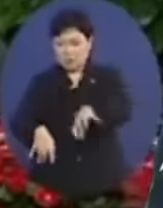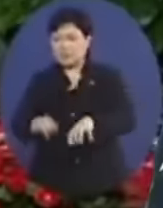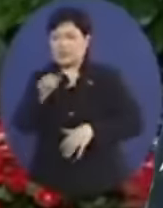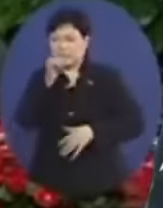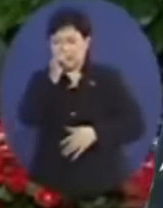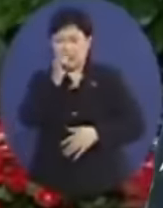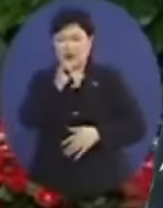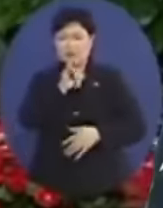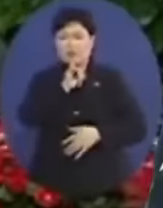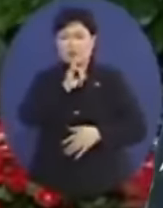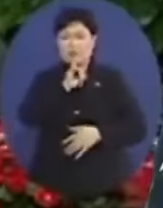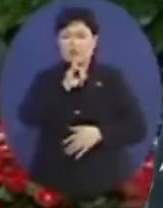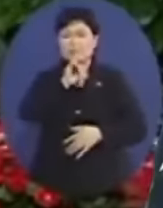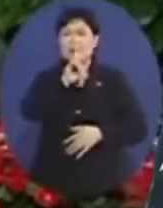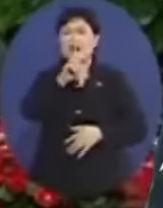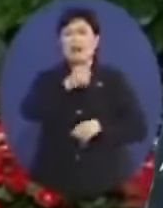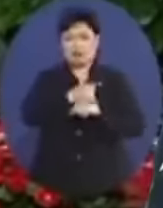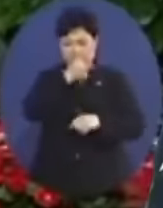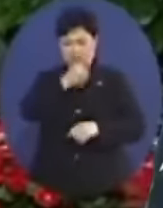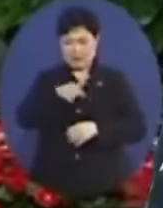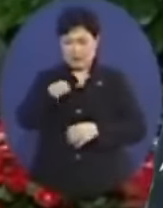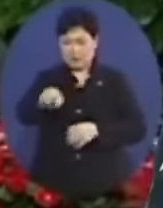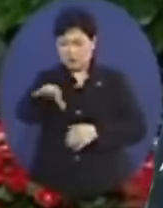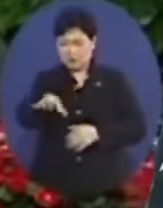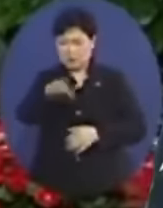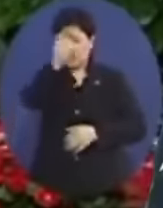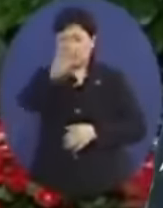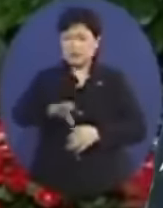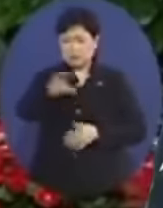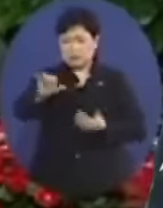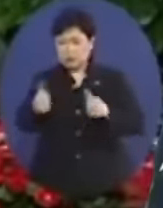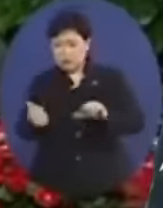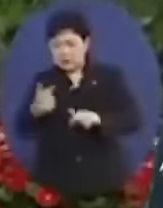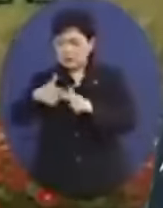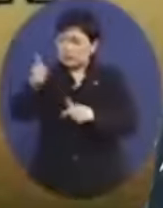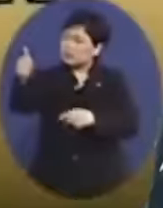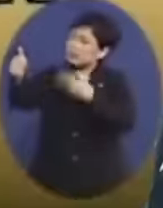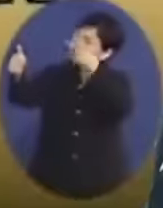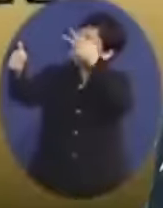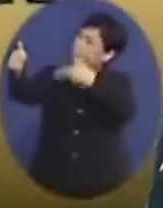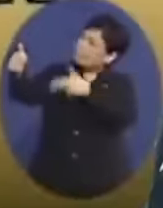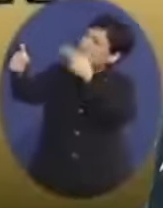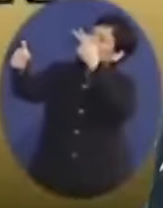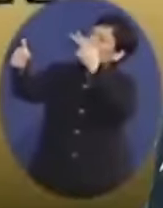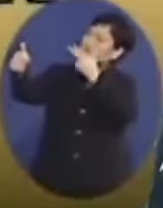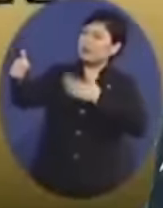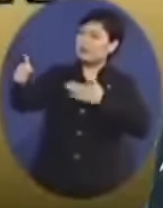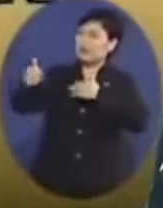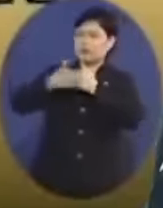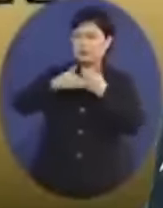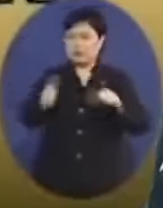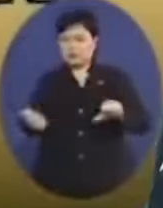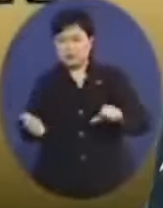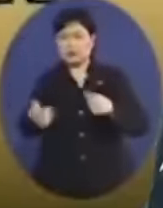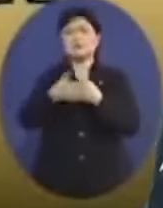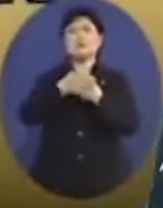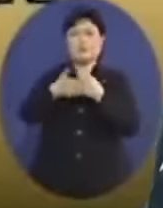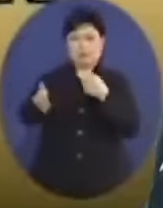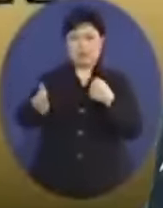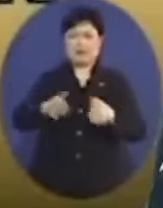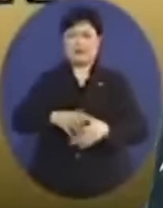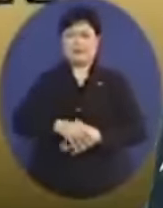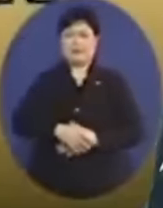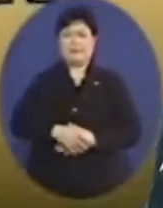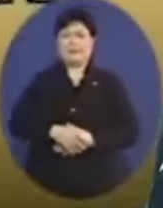있었습니다 내가 그곳에서 십자가에서 돌아가신 예수님을 바라보았습니다 예수님은 바로 나를 위해 죽으셨기 때문인 것입니다